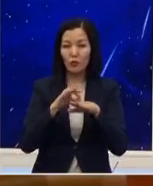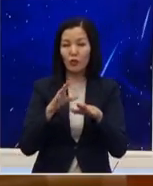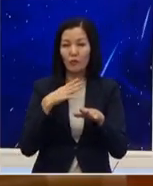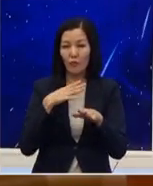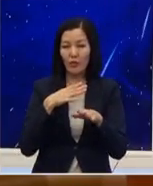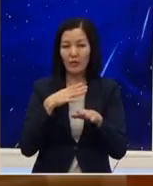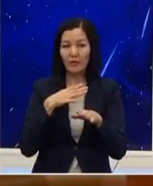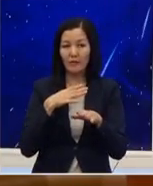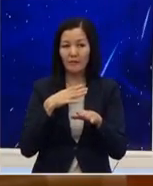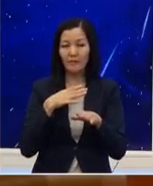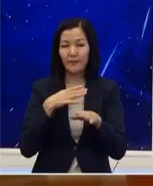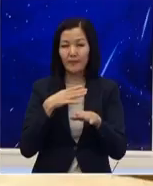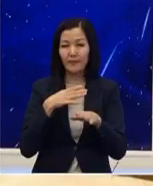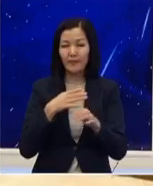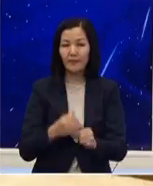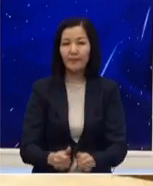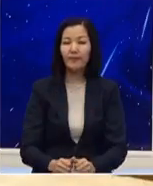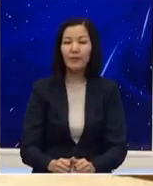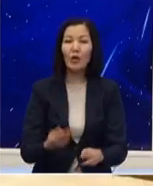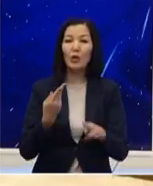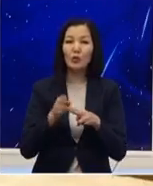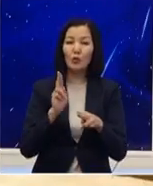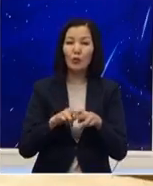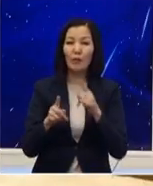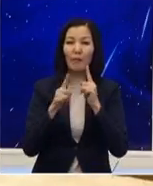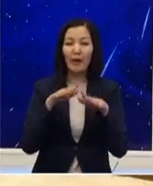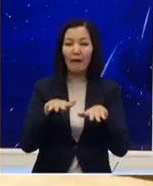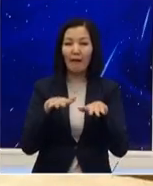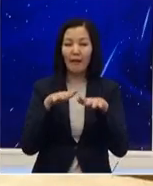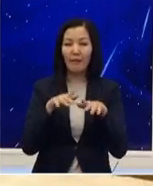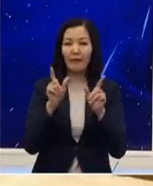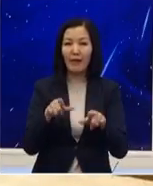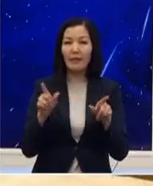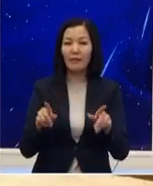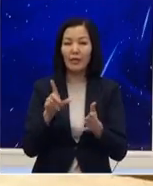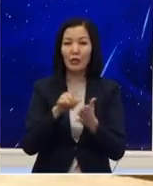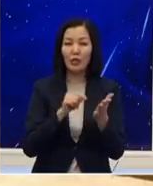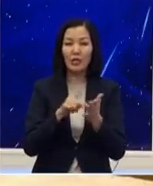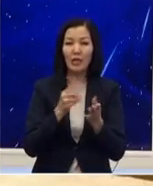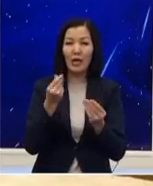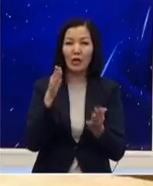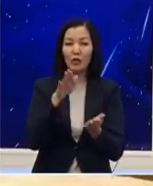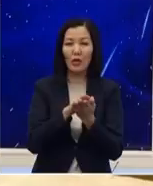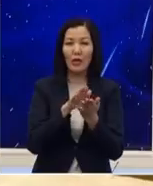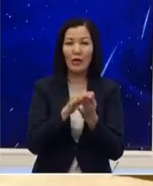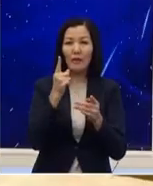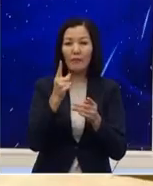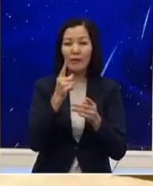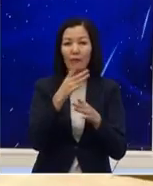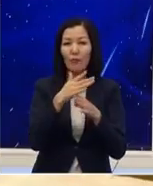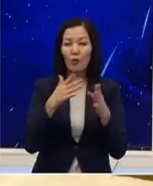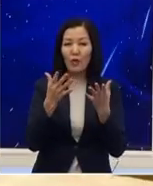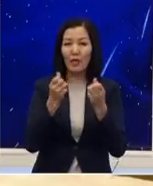шағын ставкамен алуға келісім жасадық. Сонымен қатар парламент ел азаматтарының зейнетақы жинағындағы қаржысының бір бөлігін алған